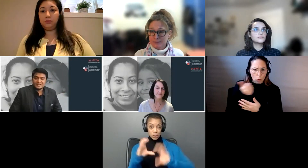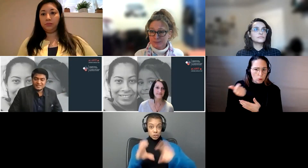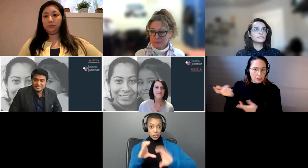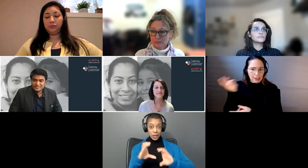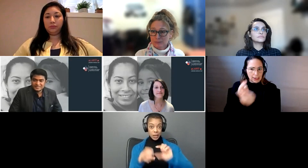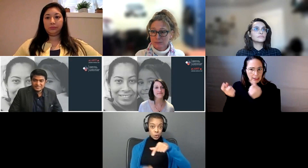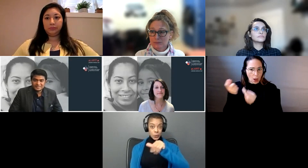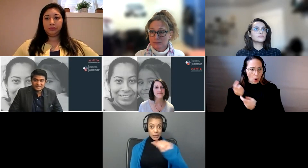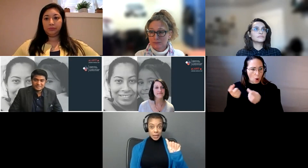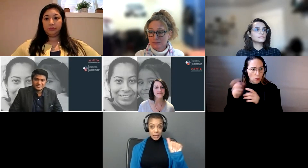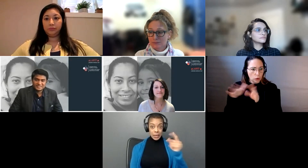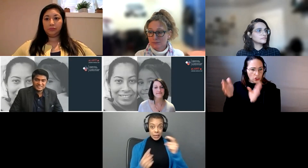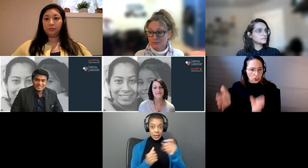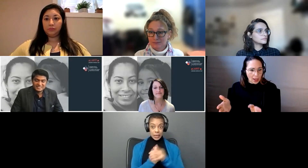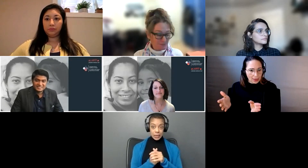les chats.